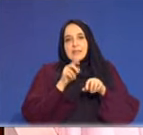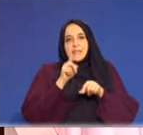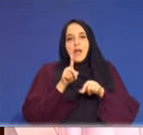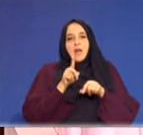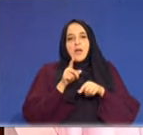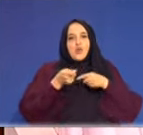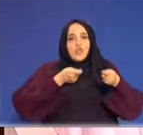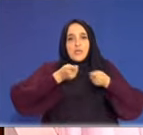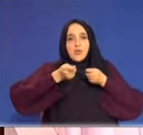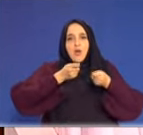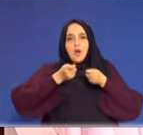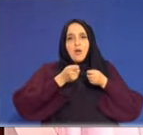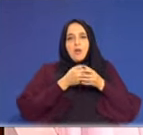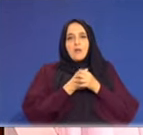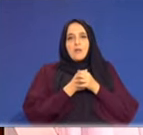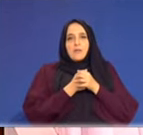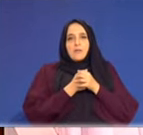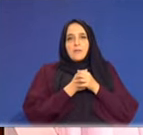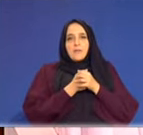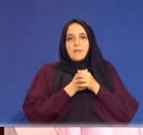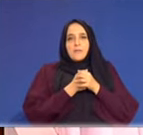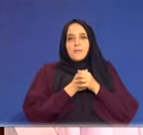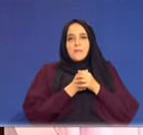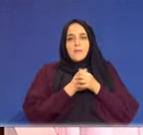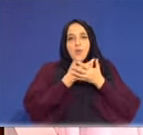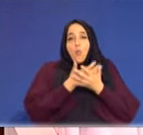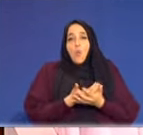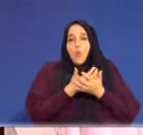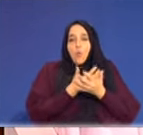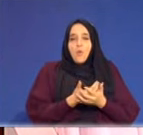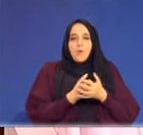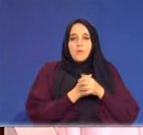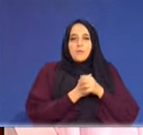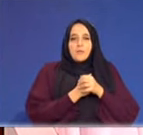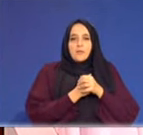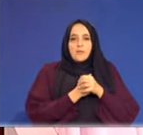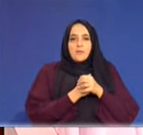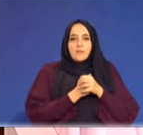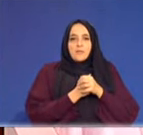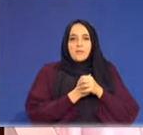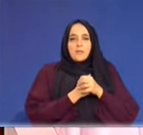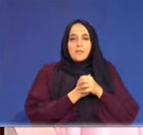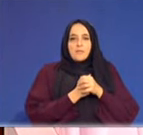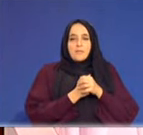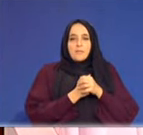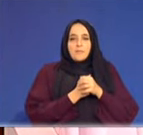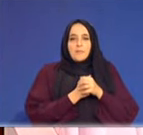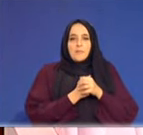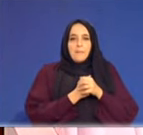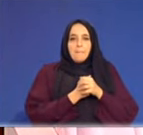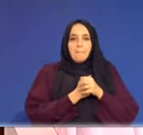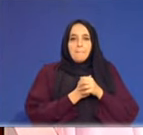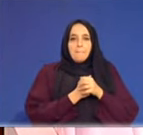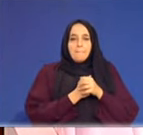أدوات العرقلة والتباطؤ. نعم. في إحقاق الحق وفي إيصال الحقوق إلى أصحابها.